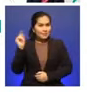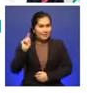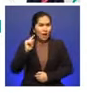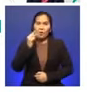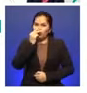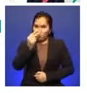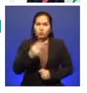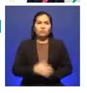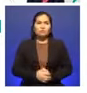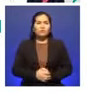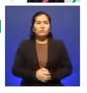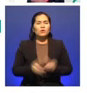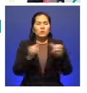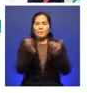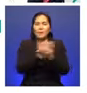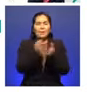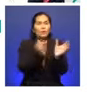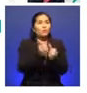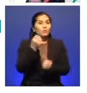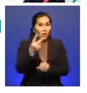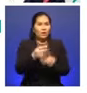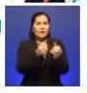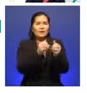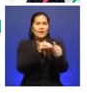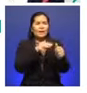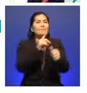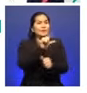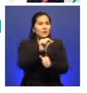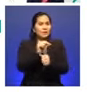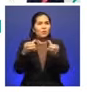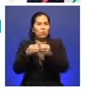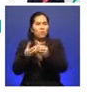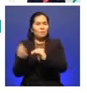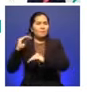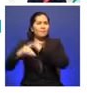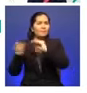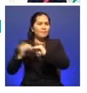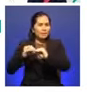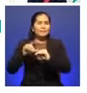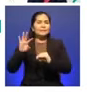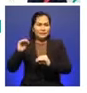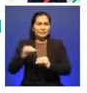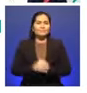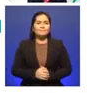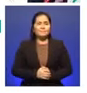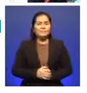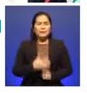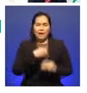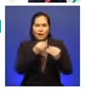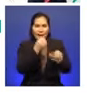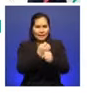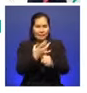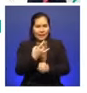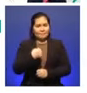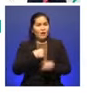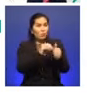ฆ่าจุลินทรีย์แบ่งกลุ่มเป็น2กลุ่มเป็นกลุ่มแกนนํา20และกลุ่มขยายผล40ค่ะเราอยากให้เขาทำอะไรเราบ